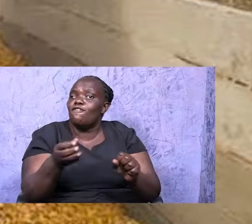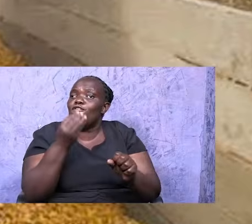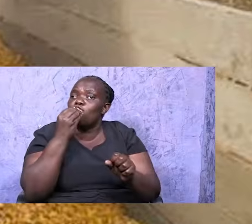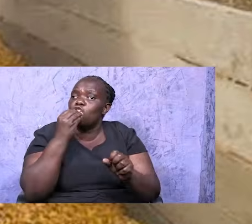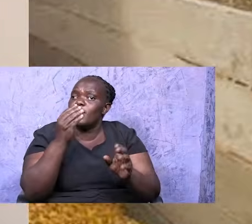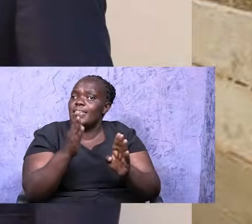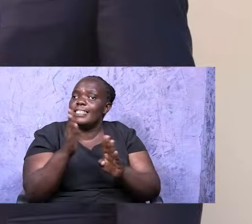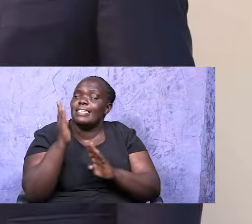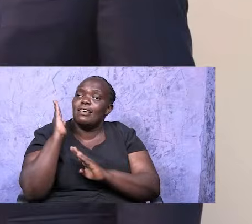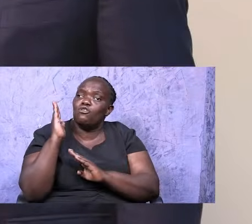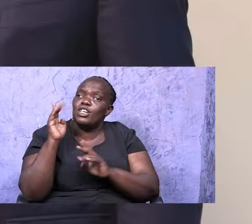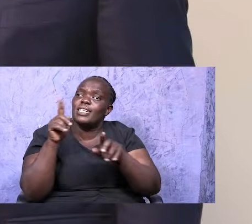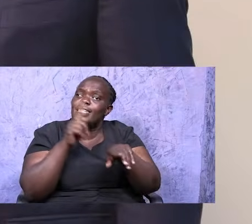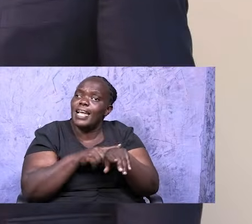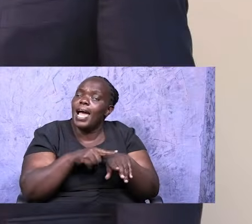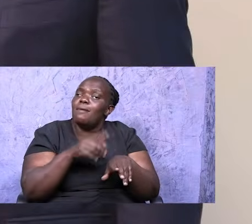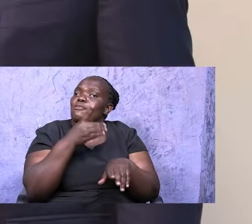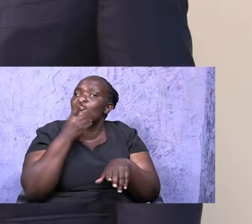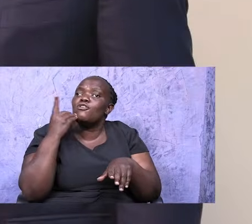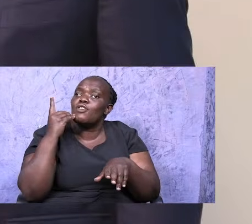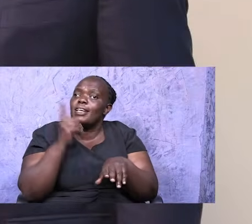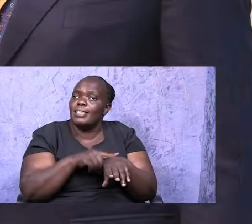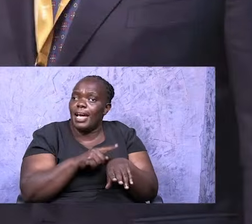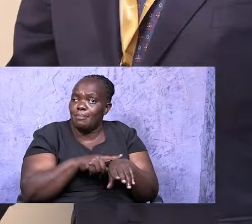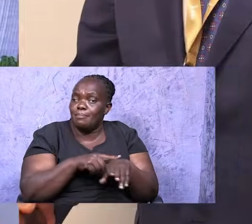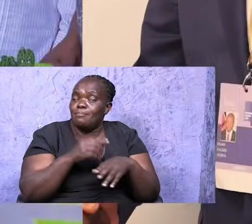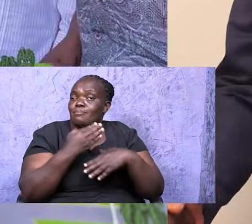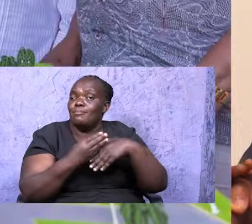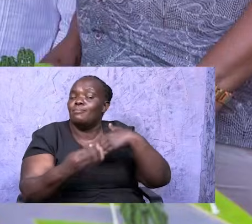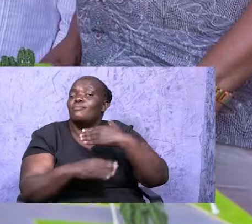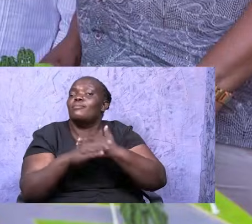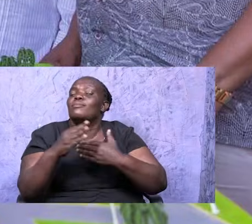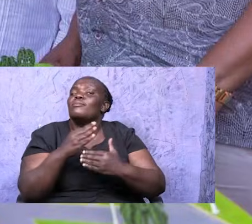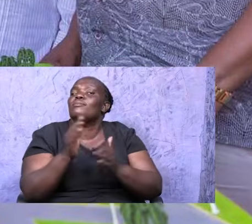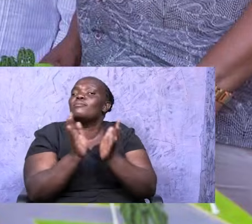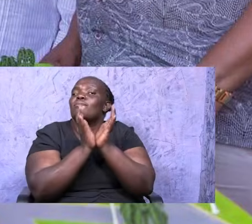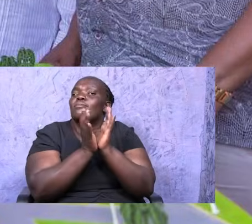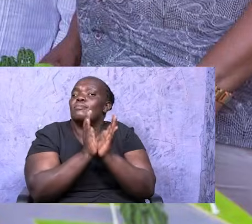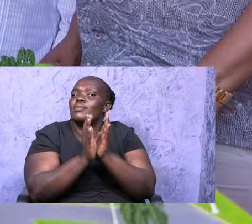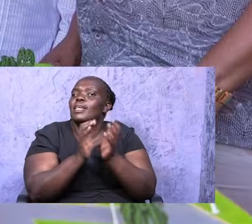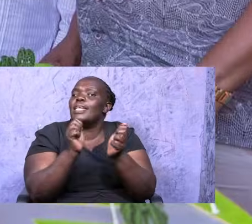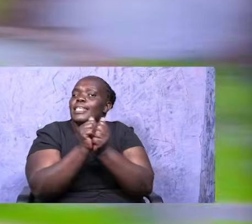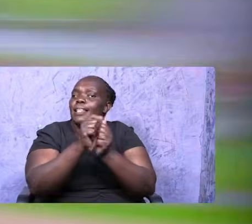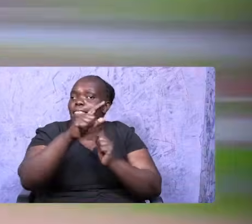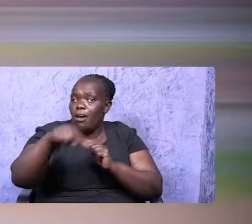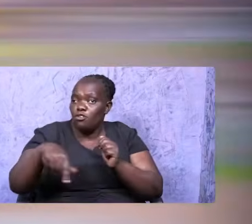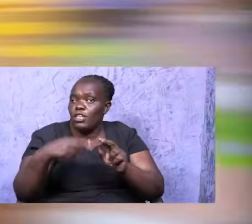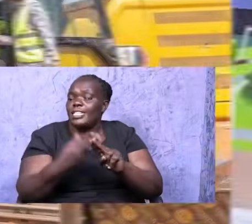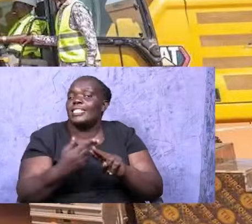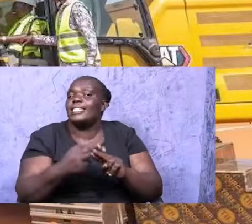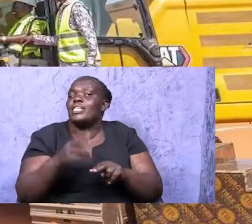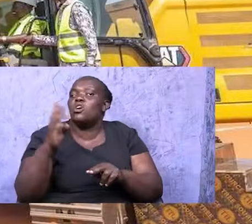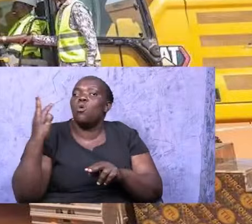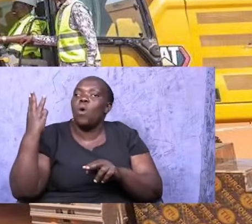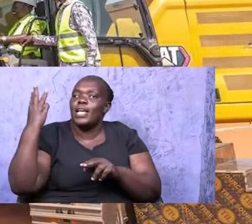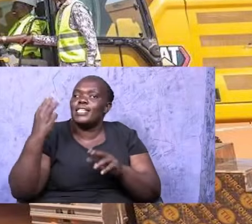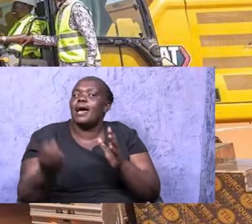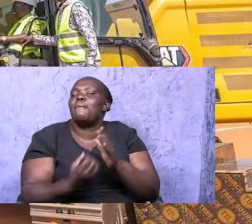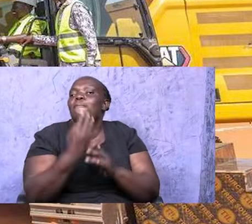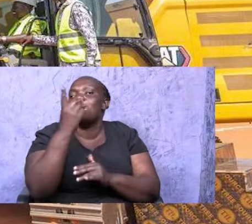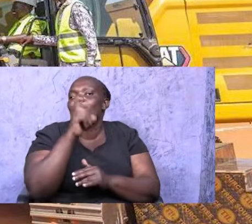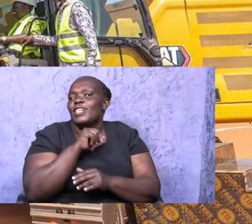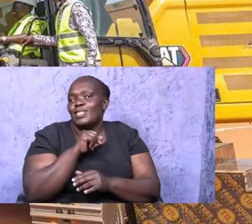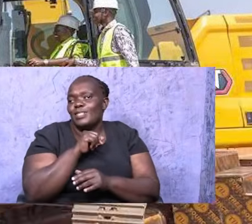wa chakula wakati wa ukame. Ujenzi wa uwanja wa viti 10,000 wa JIA